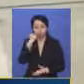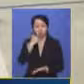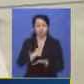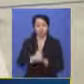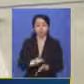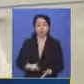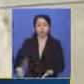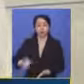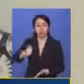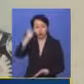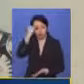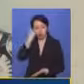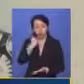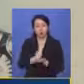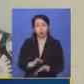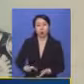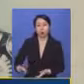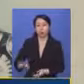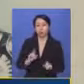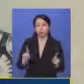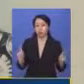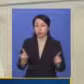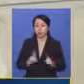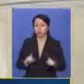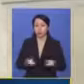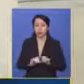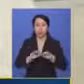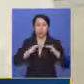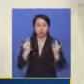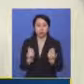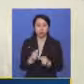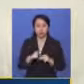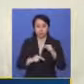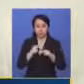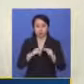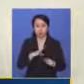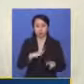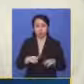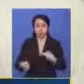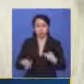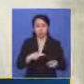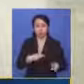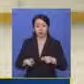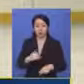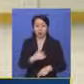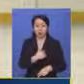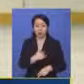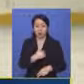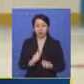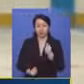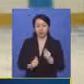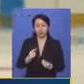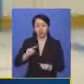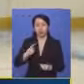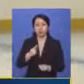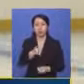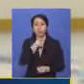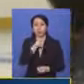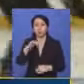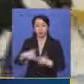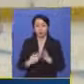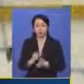Акину области, что такой стадион построили. Ноги не стоят на месте, все рвутся в бой. В числе первых, кто опробовал новый